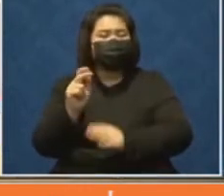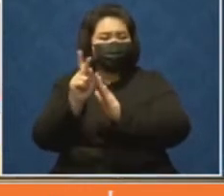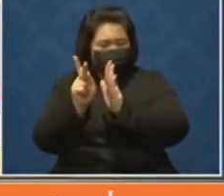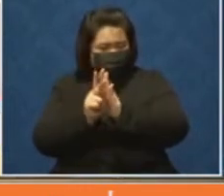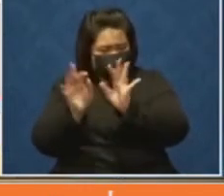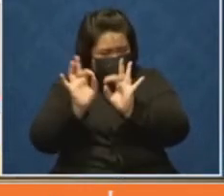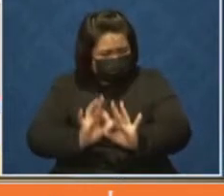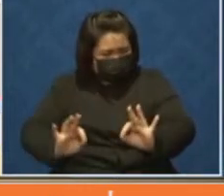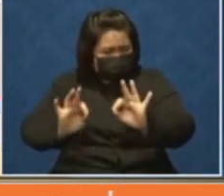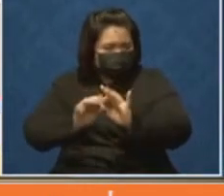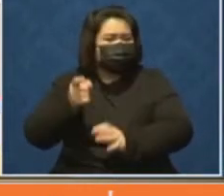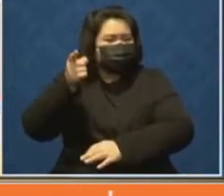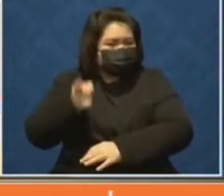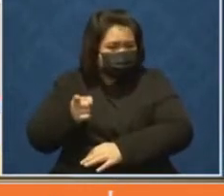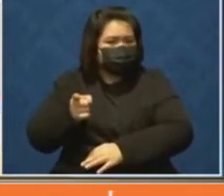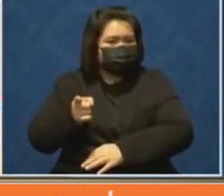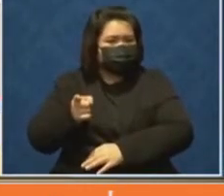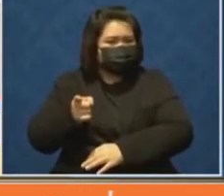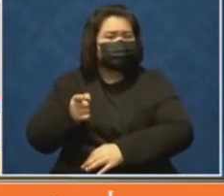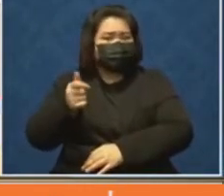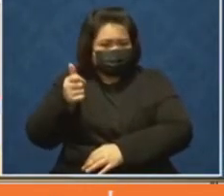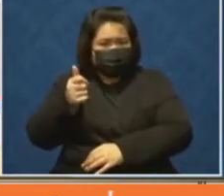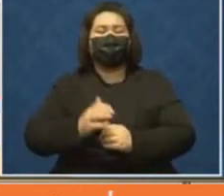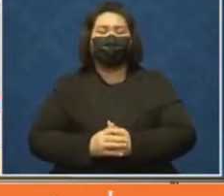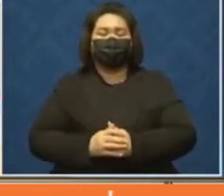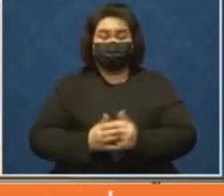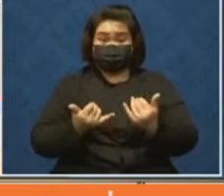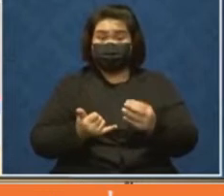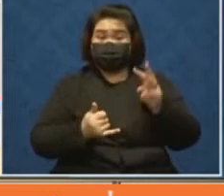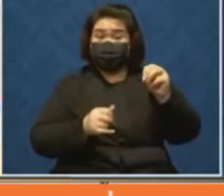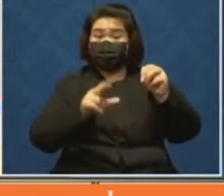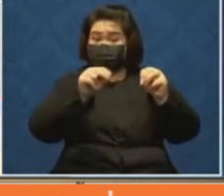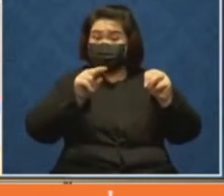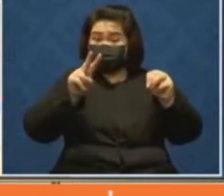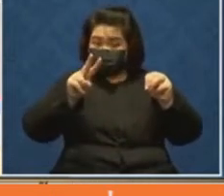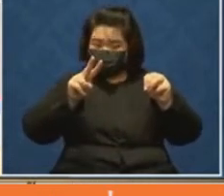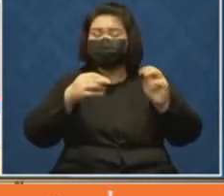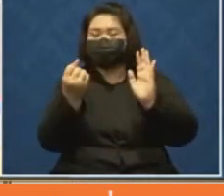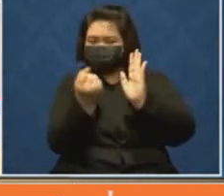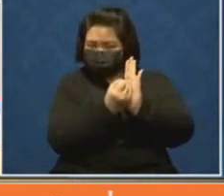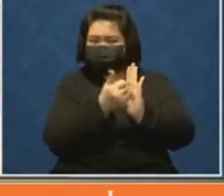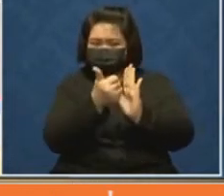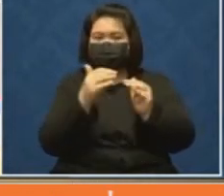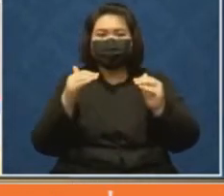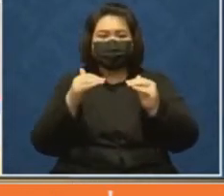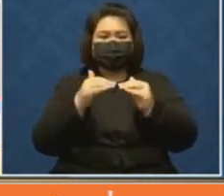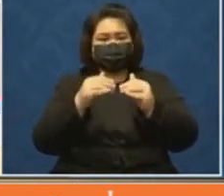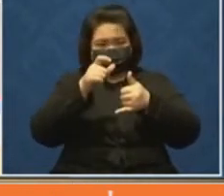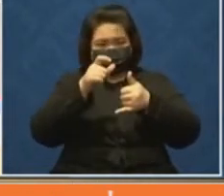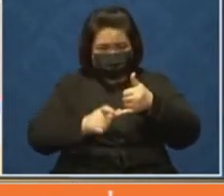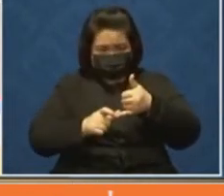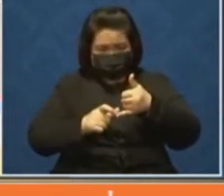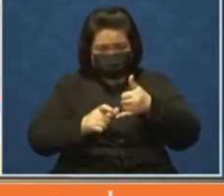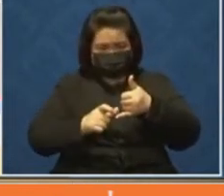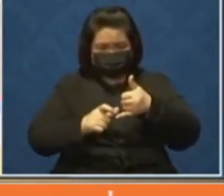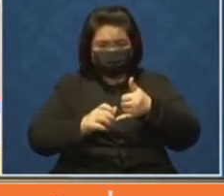เว้นแต่โดยอาศัยอำนาจตามบทปัหัดแ่งกฎหมายที่ตราขึ้นเพีงเท่ที่